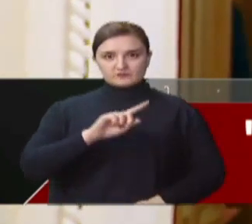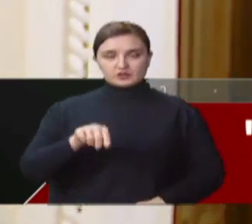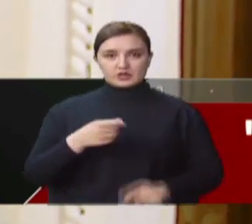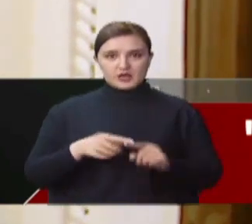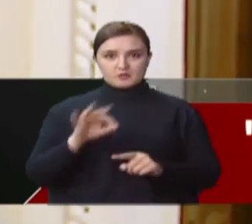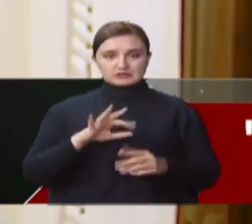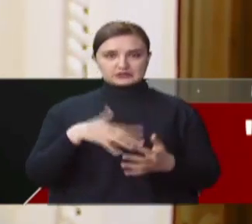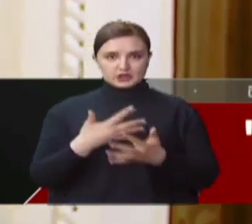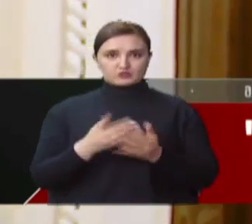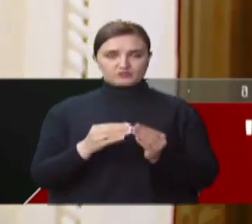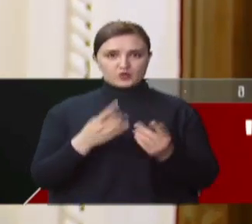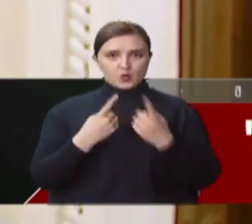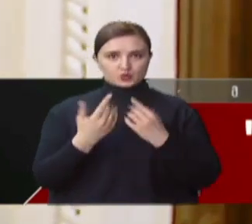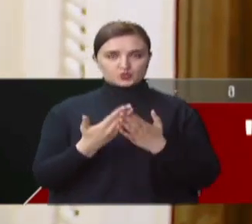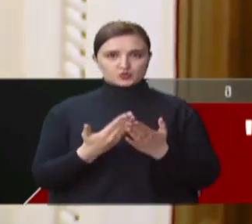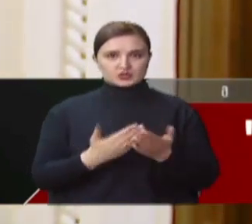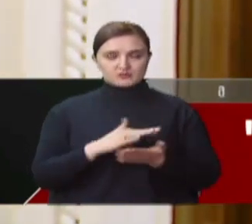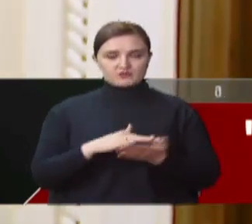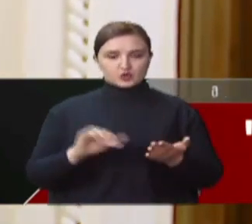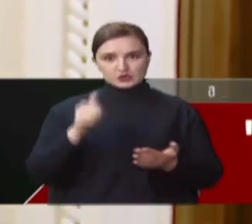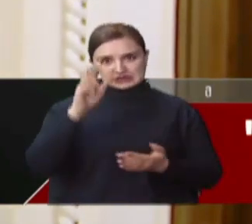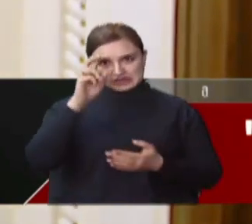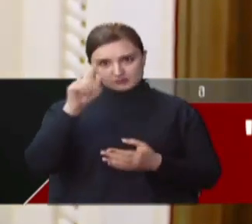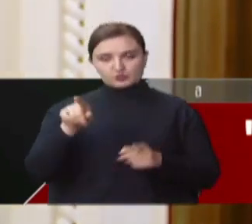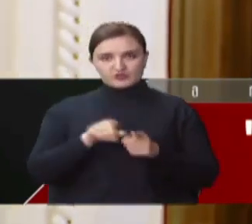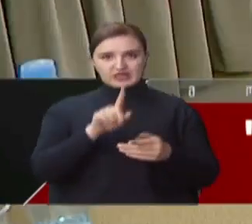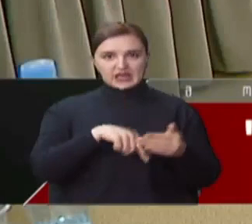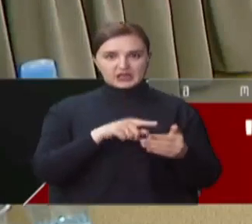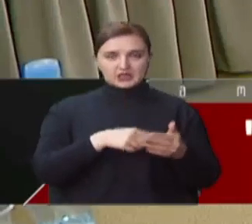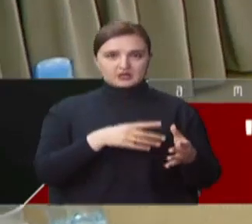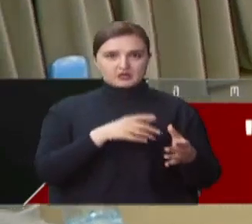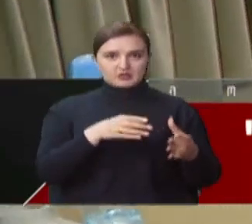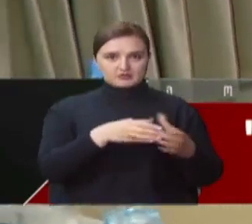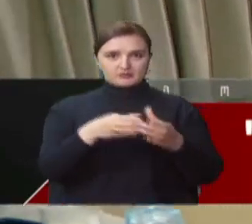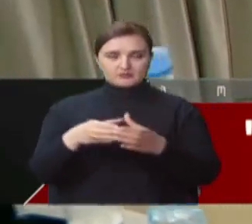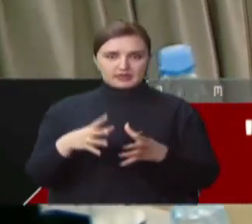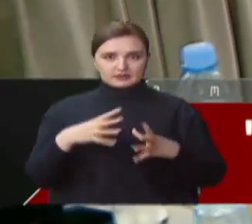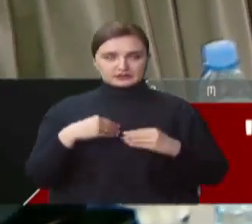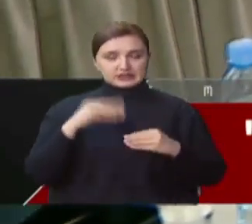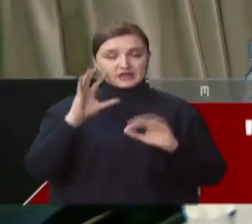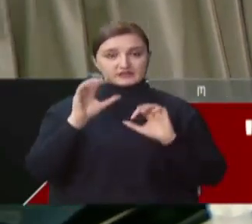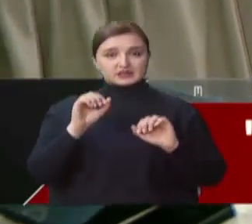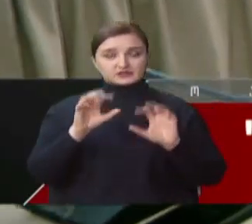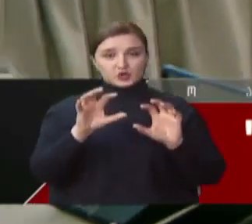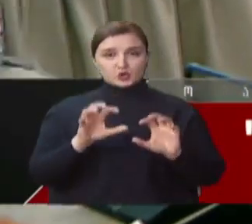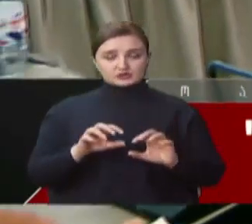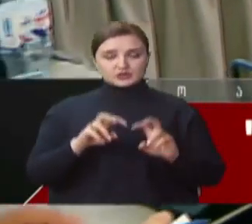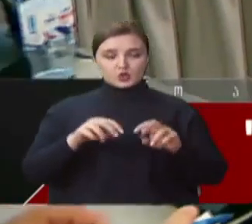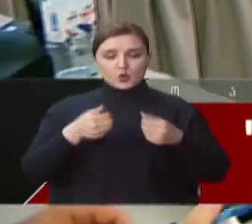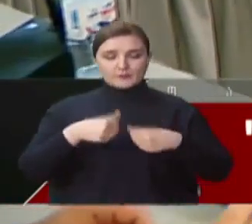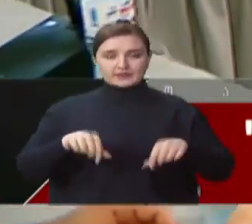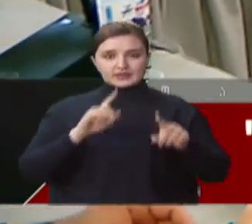амазе активурат вакцелебт консультации эбс рогор сахан ципуц хвэпта насава религиул компесии. Тавда цвис кодексис проектис са комитето